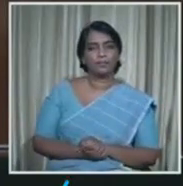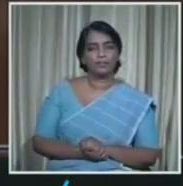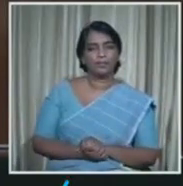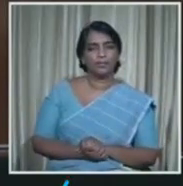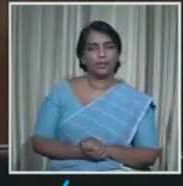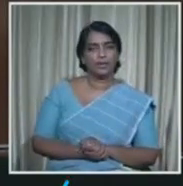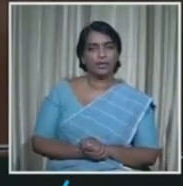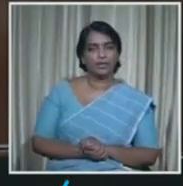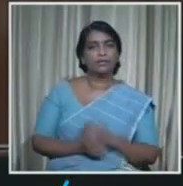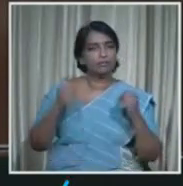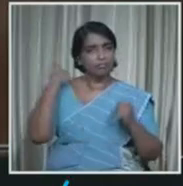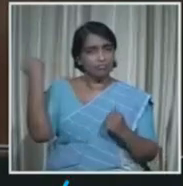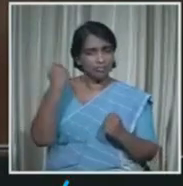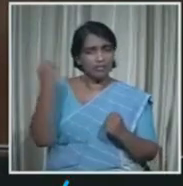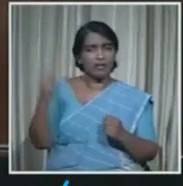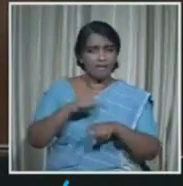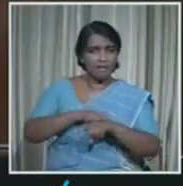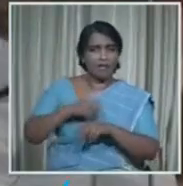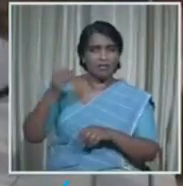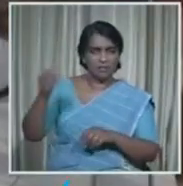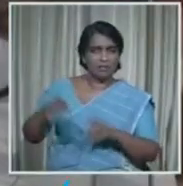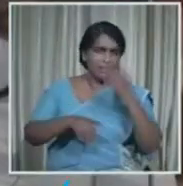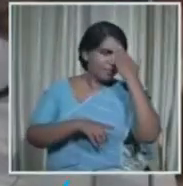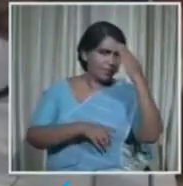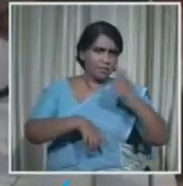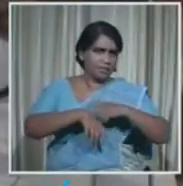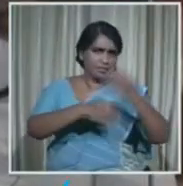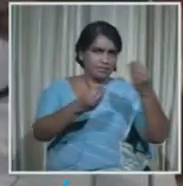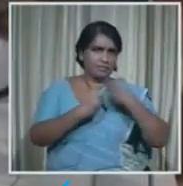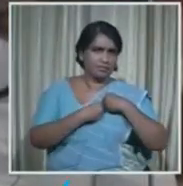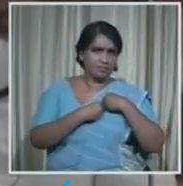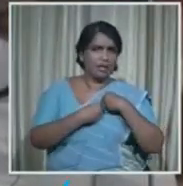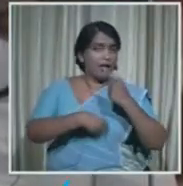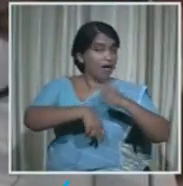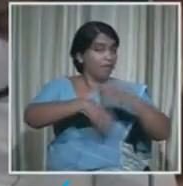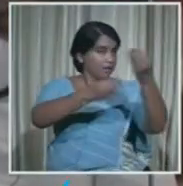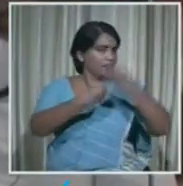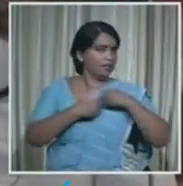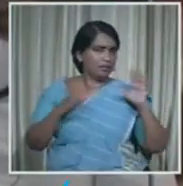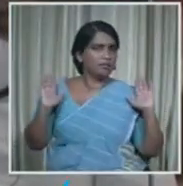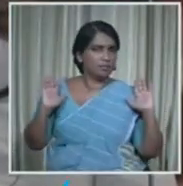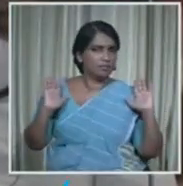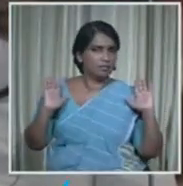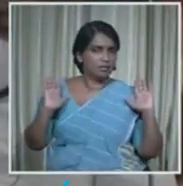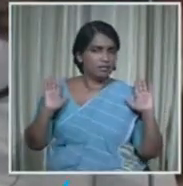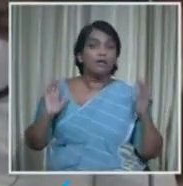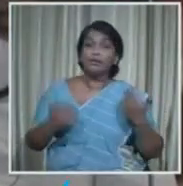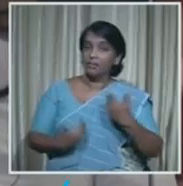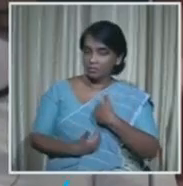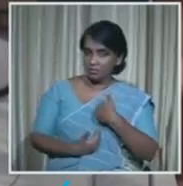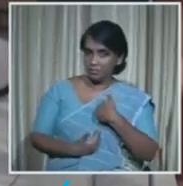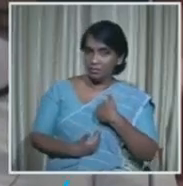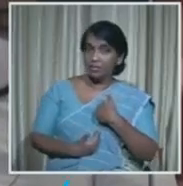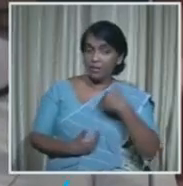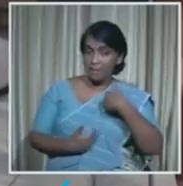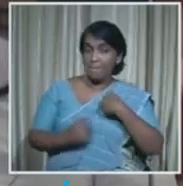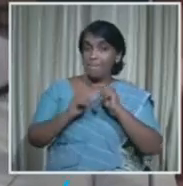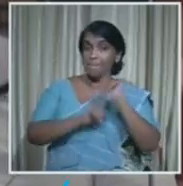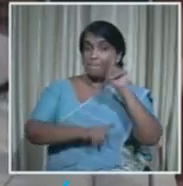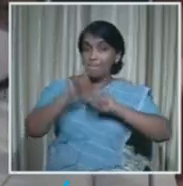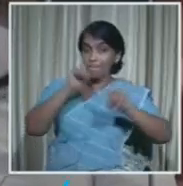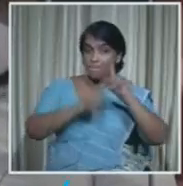itu mati katakan ini karena kalau mata awas tawa denna praja mama me parlimen tua